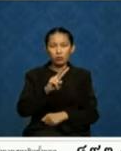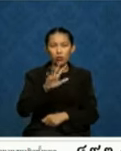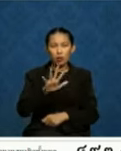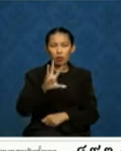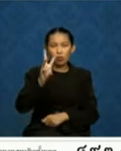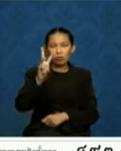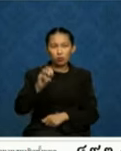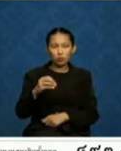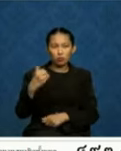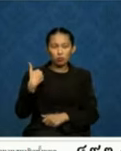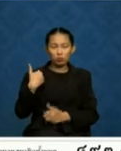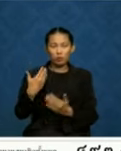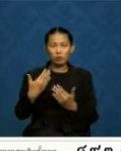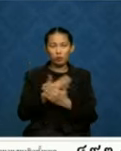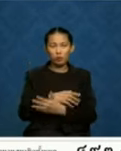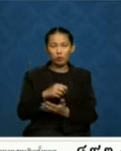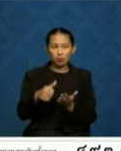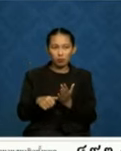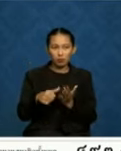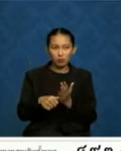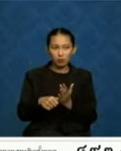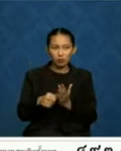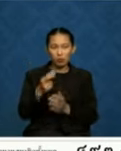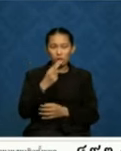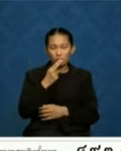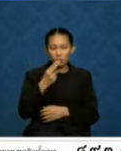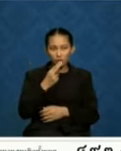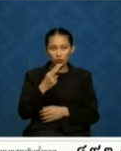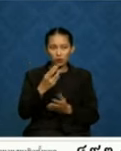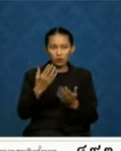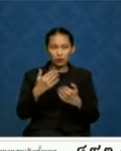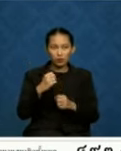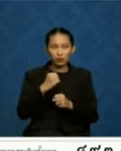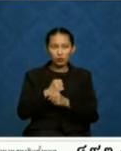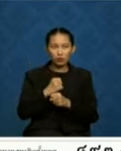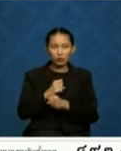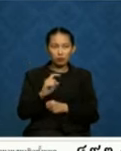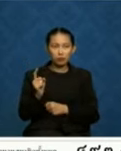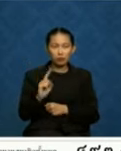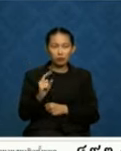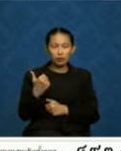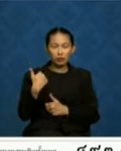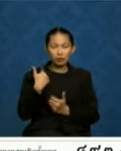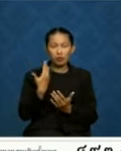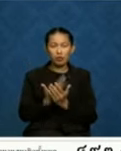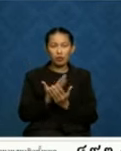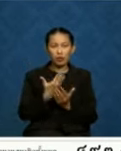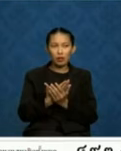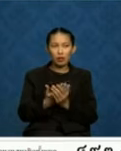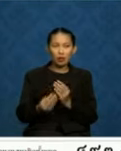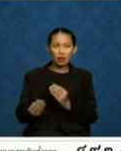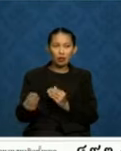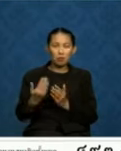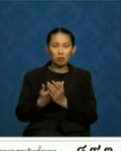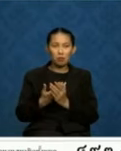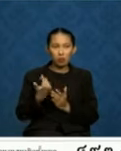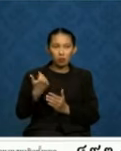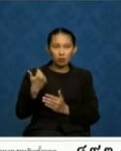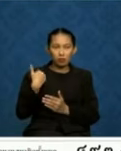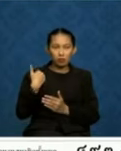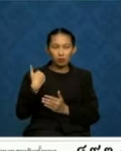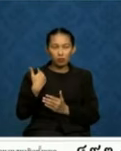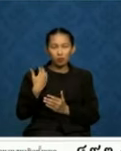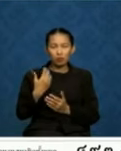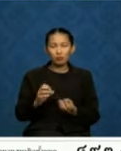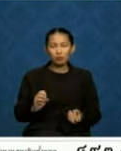2560ที่มีการปรับภาษีบุหรี่ขึ้นและทำให้บุหรี่เนี่ยมีราคาที่สูงขึ้นนะครับทำให้